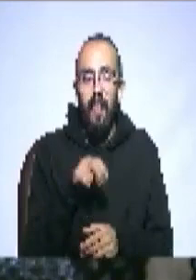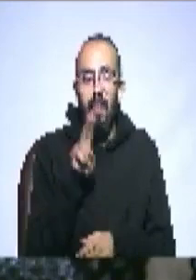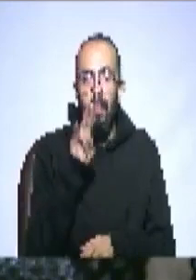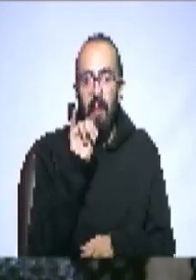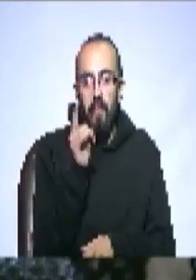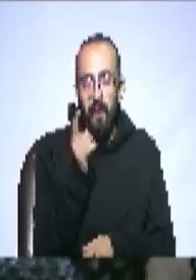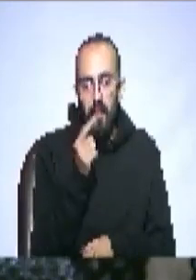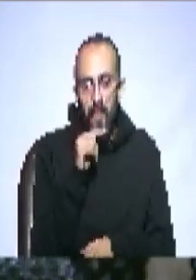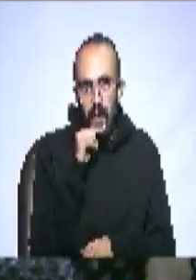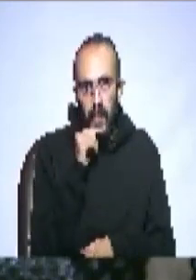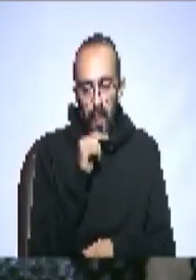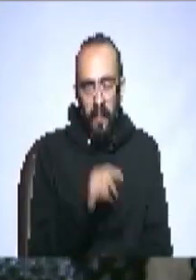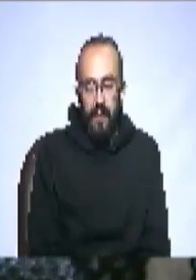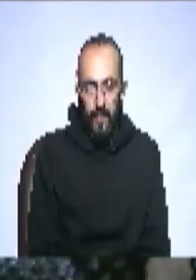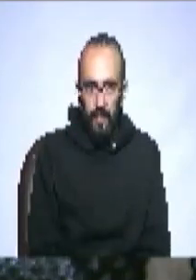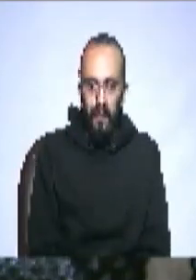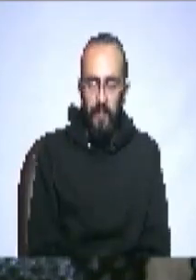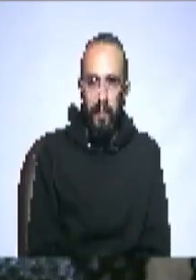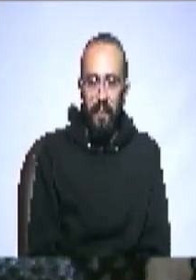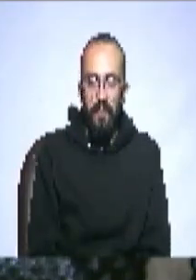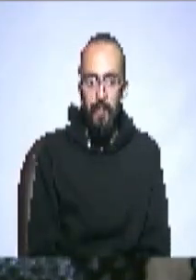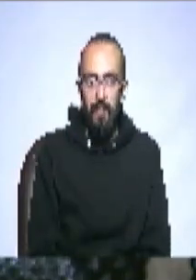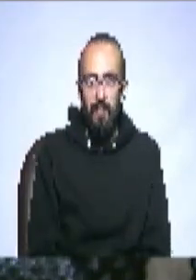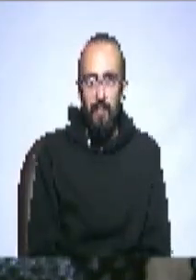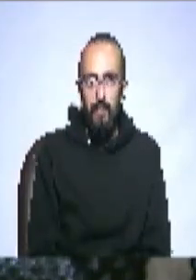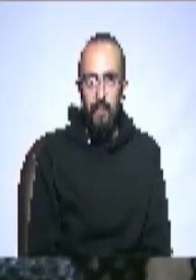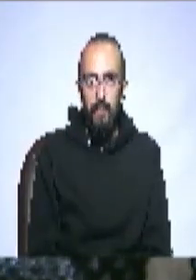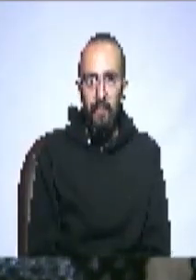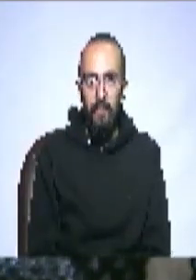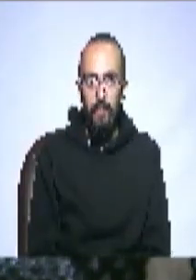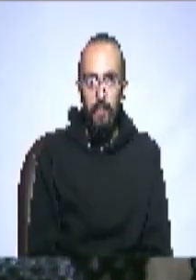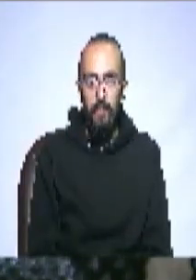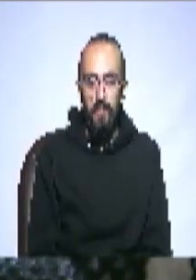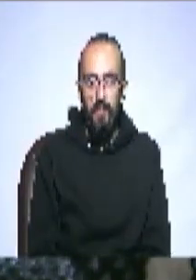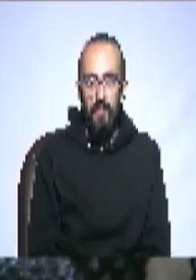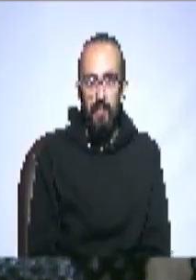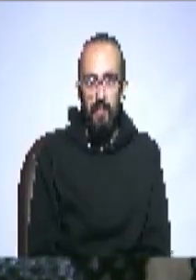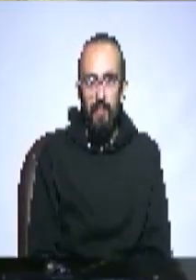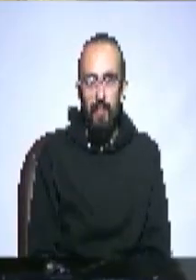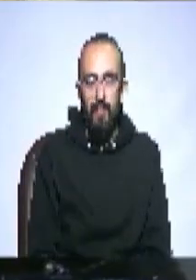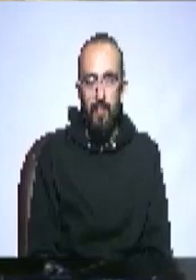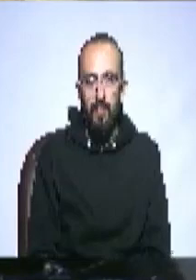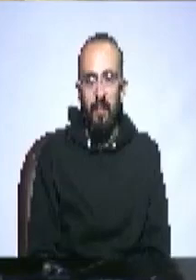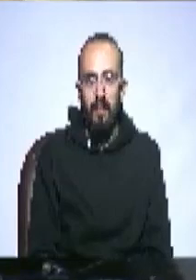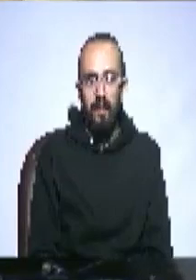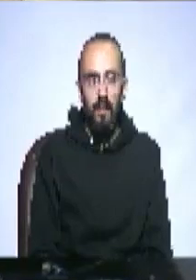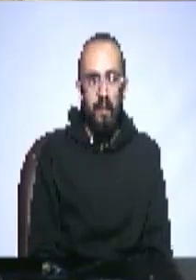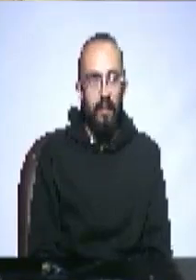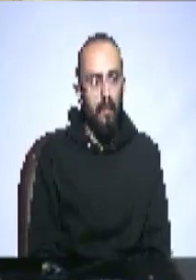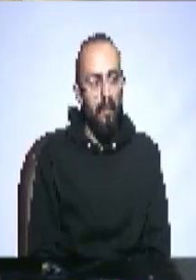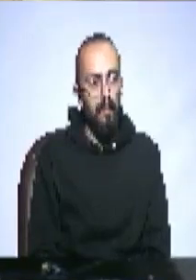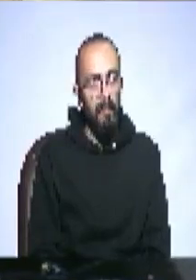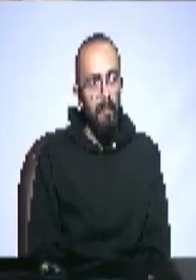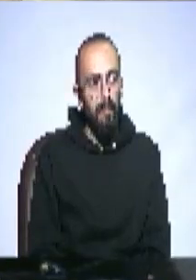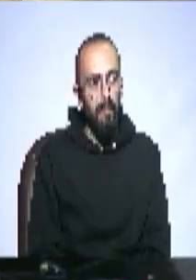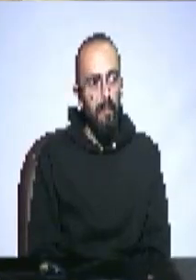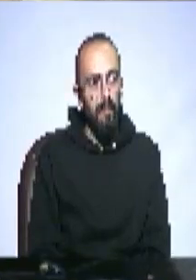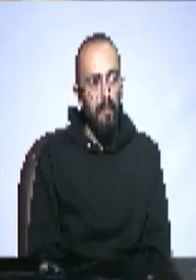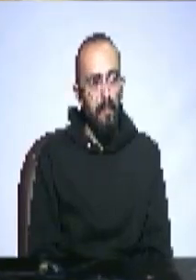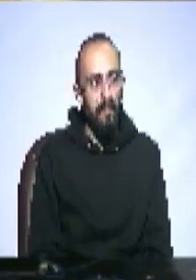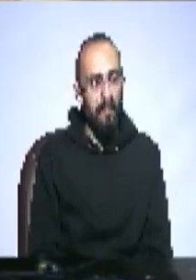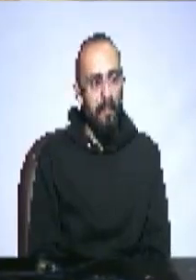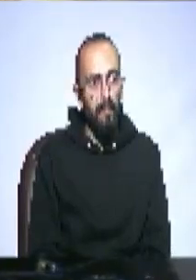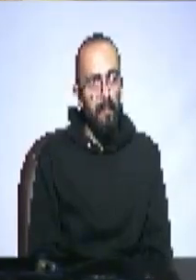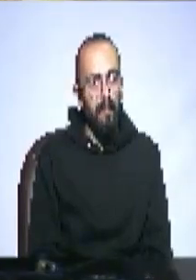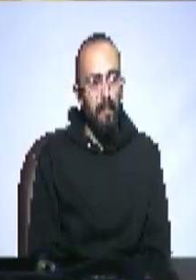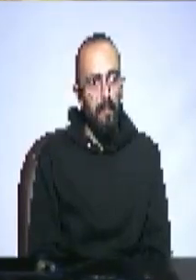مهلبيه التمر. حلو قوي يا شيف. هتقول لنا بقى ايه عملنا كل حاجه بالتفصيل كده. زينت وعملت وخلصت. ايوه،